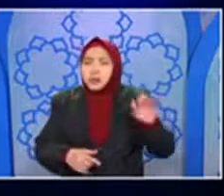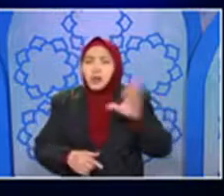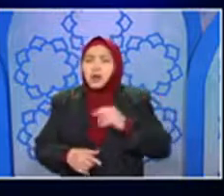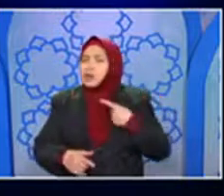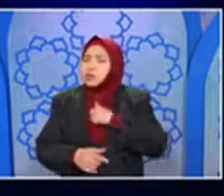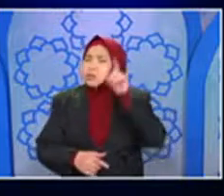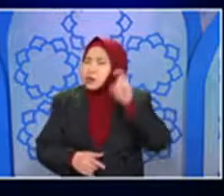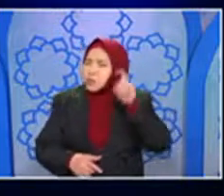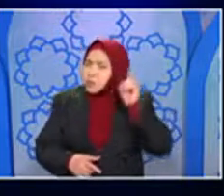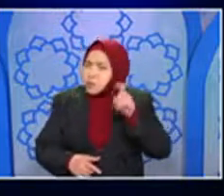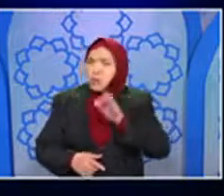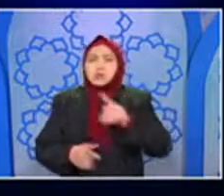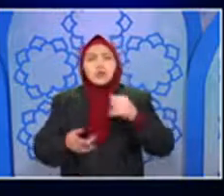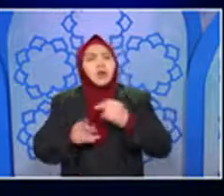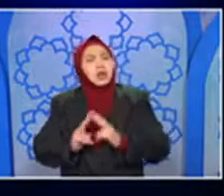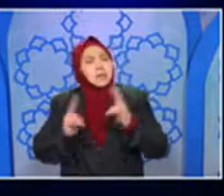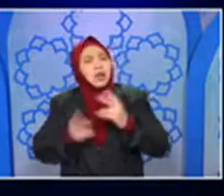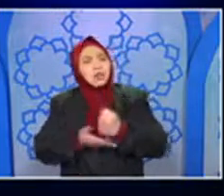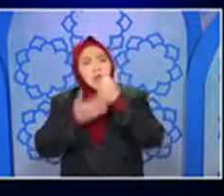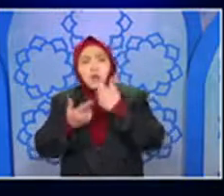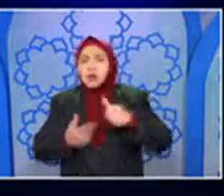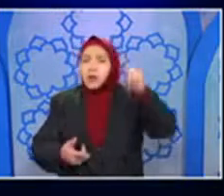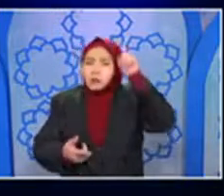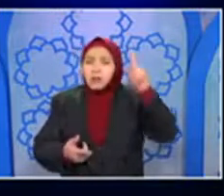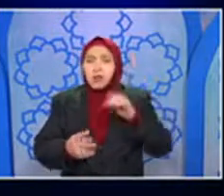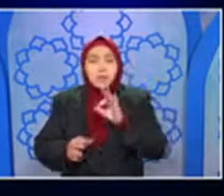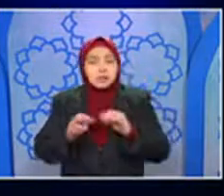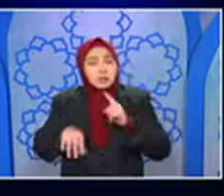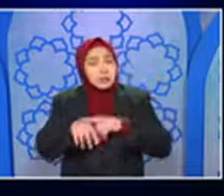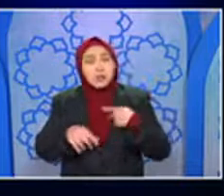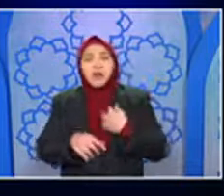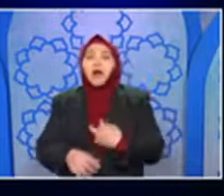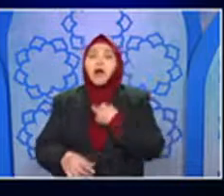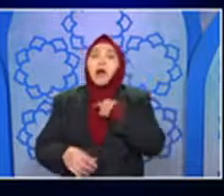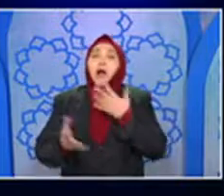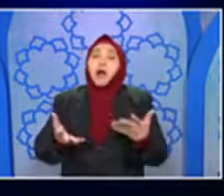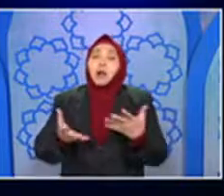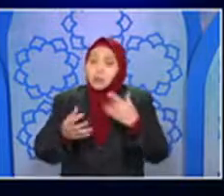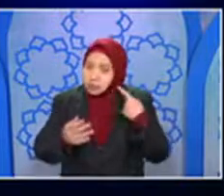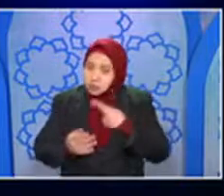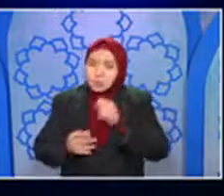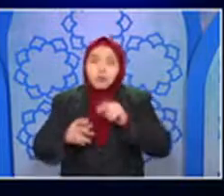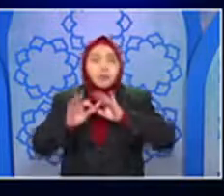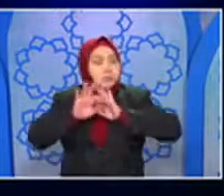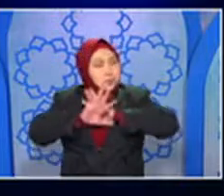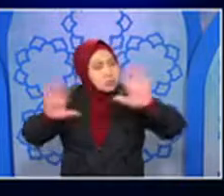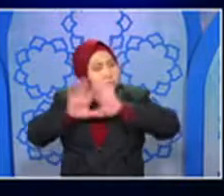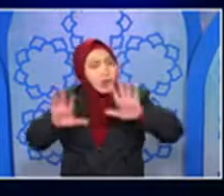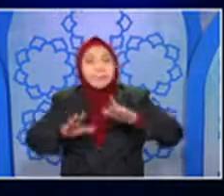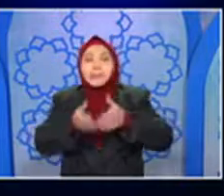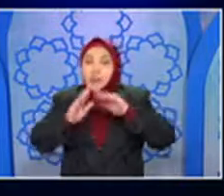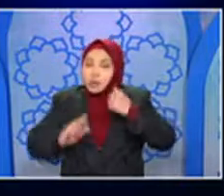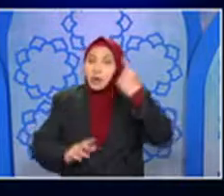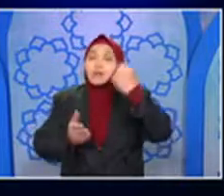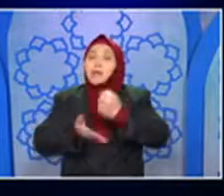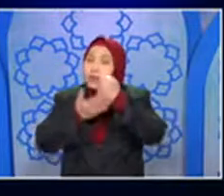sangat bantuan daripada Allah ketika kita buntu dalam kehidupan, kita perlukan pencerahan, minta Allah bantu